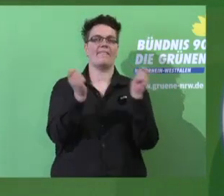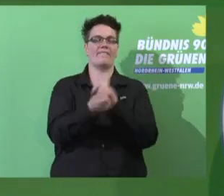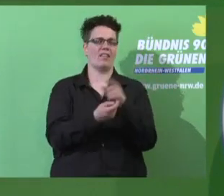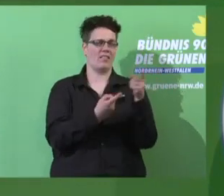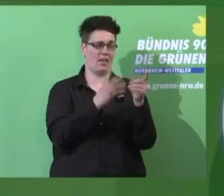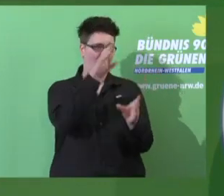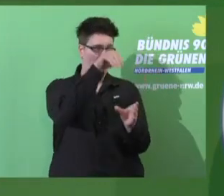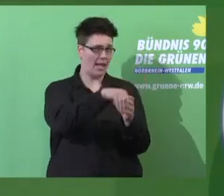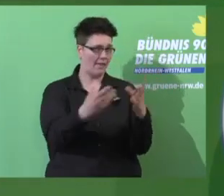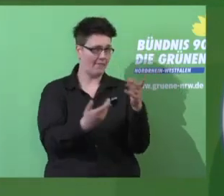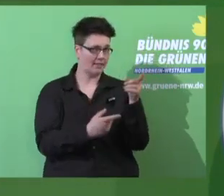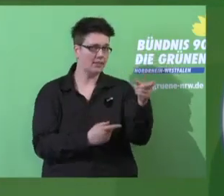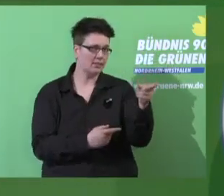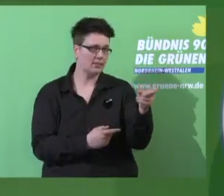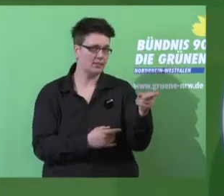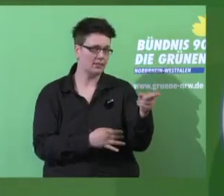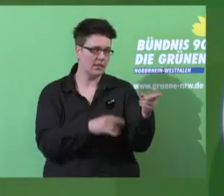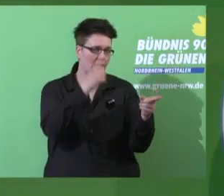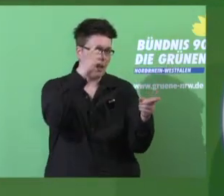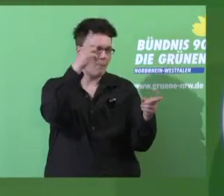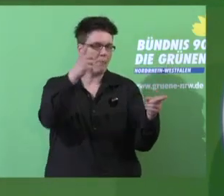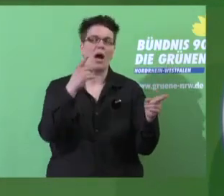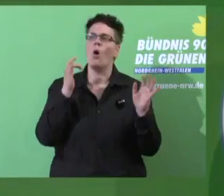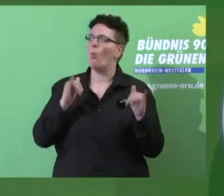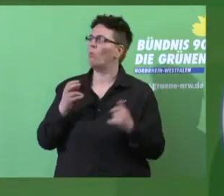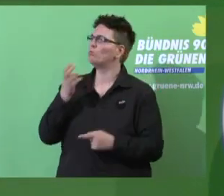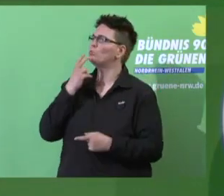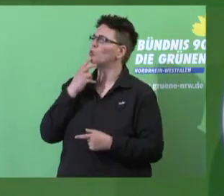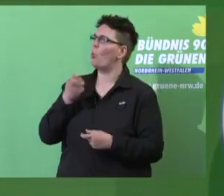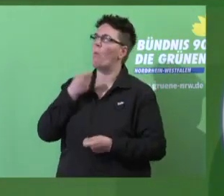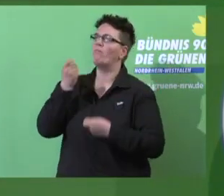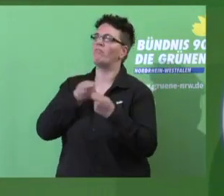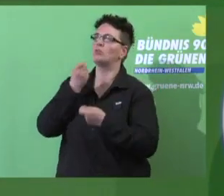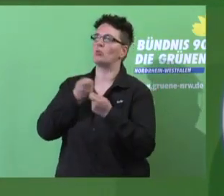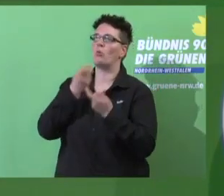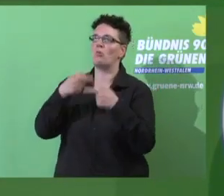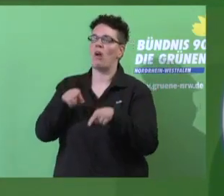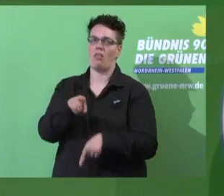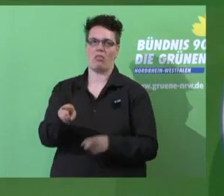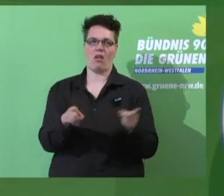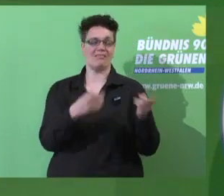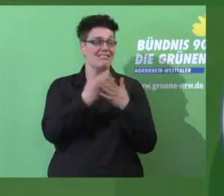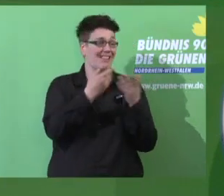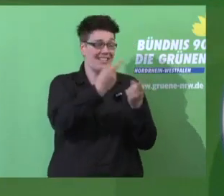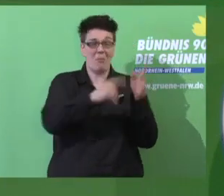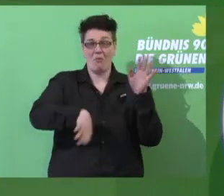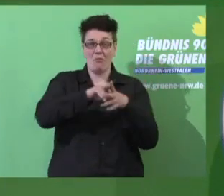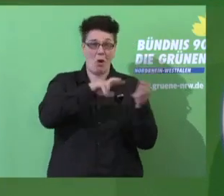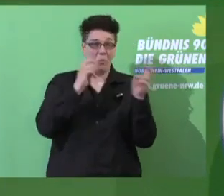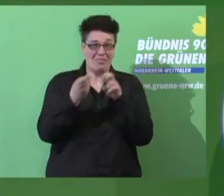in Anführungsstrichen nur von einer anderen Stromversorgung, und schon das sind sie nicht in der Lage umzusetzen.